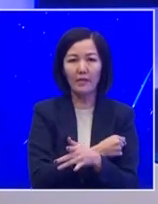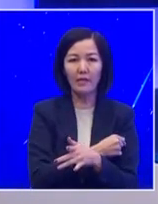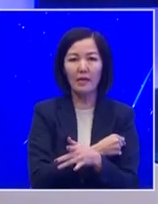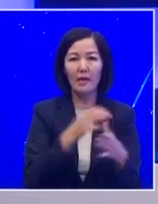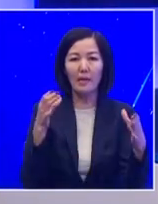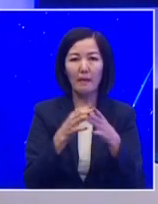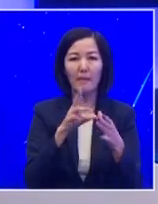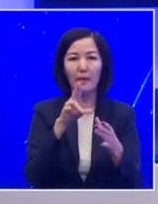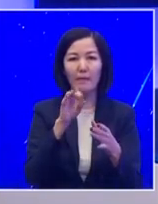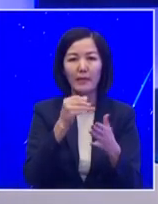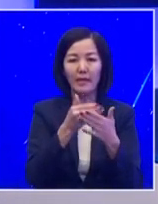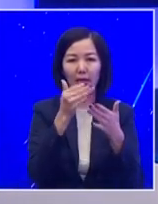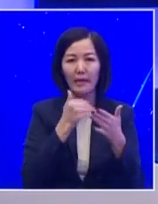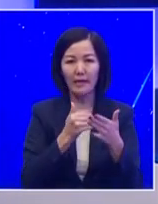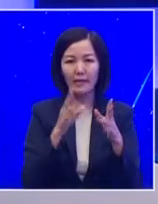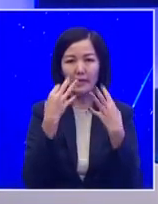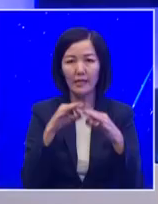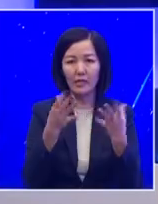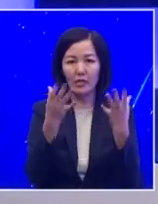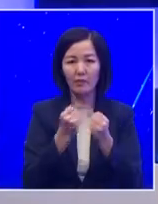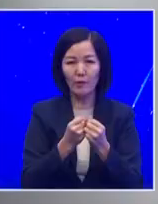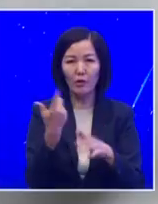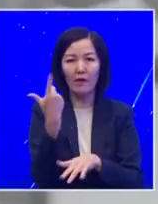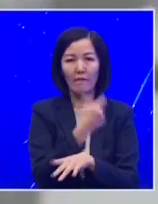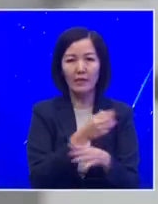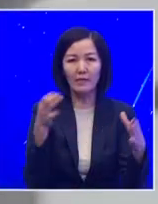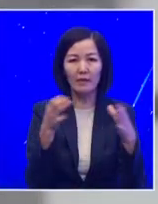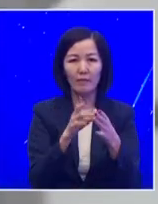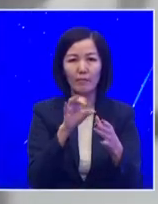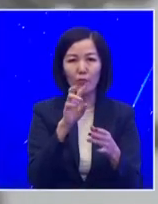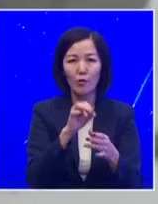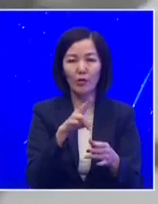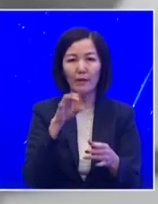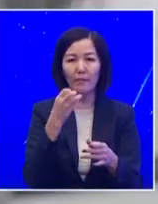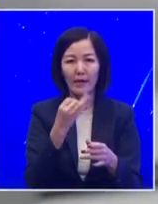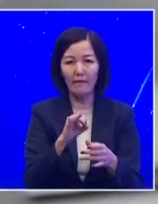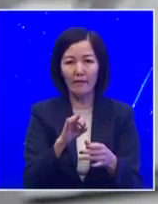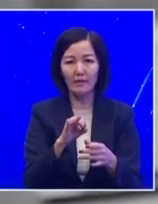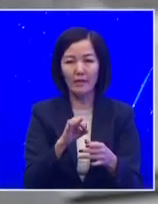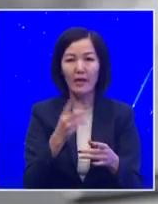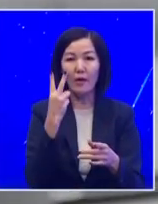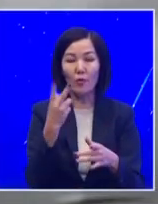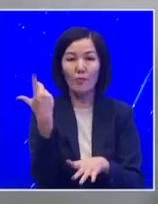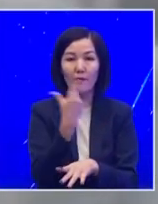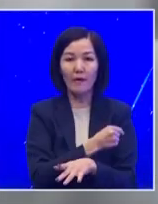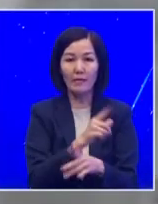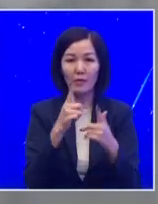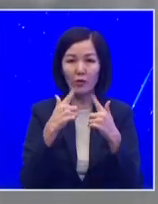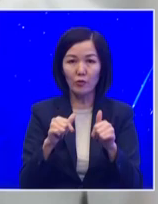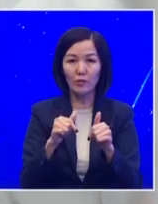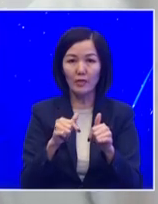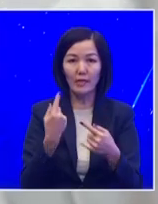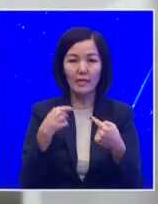Moderna. Ранее аналогичное разрешение получила вакцина компании BioNTech и Pfizer. Обе вакцины созданы на